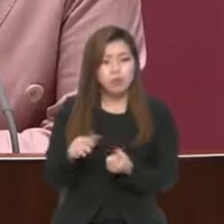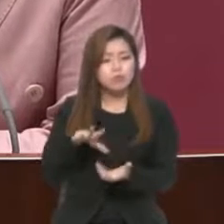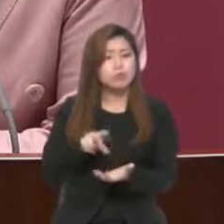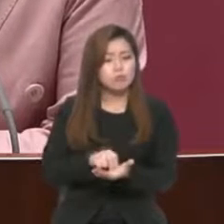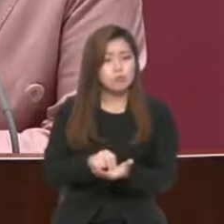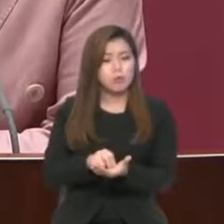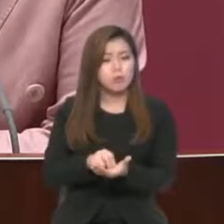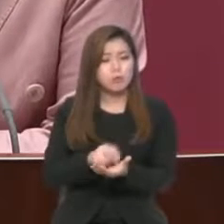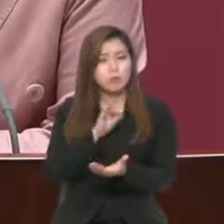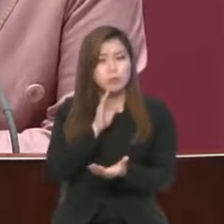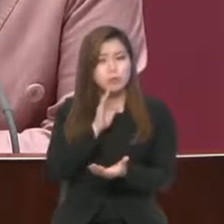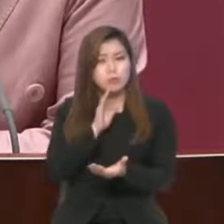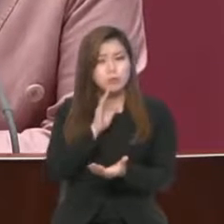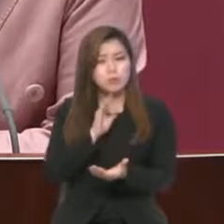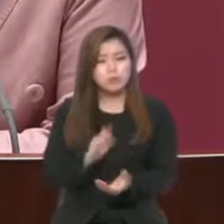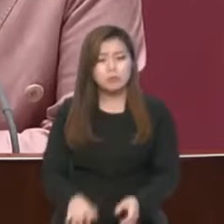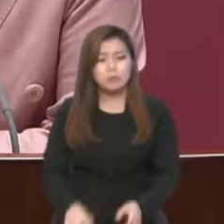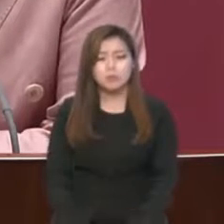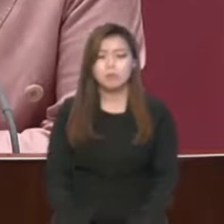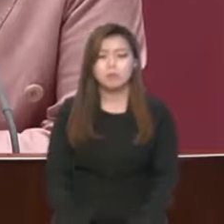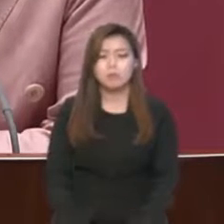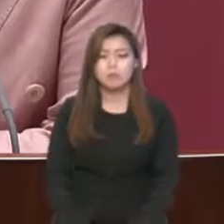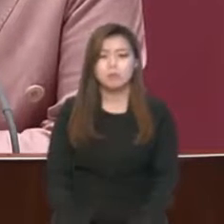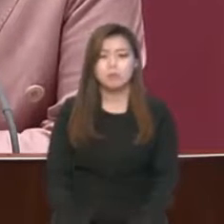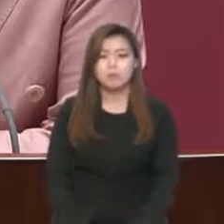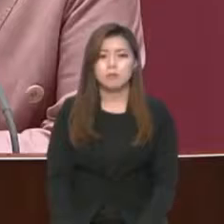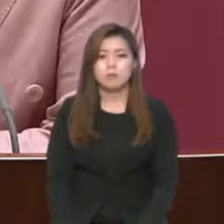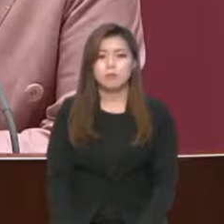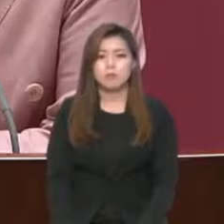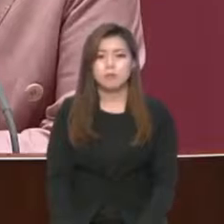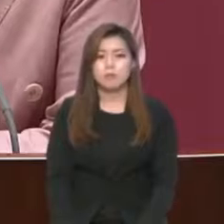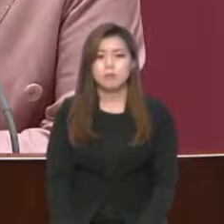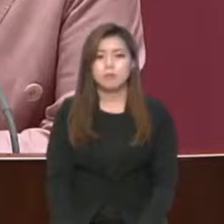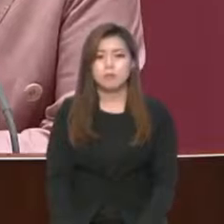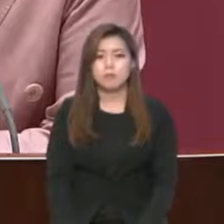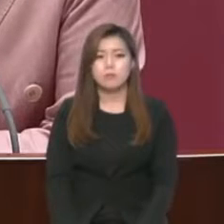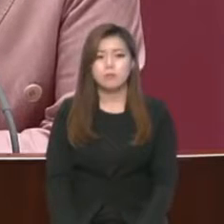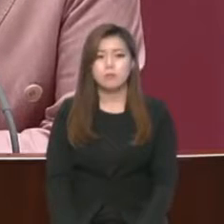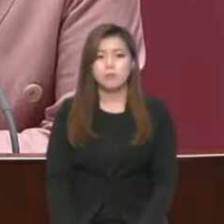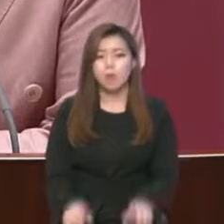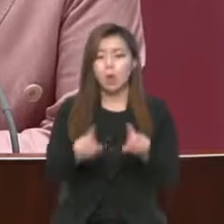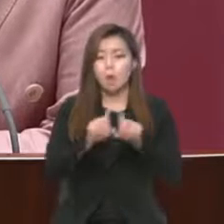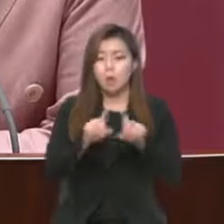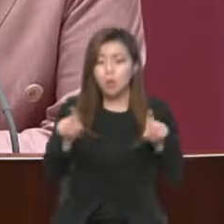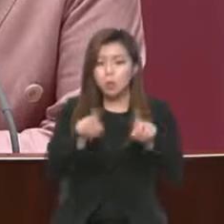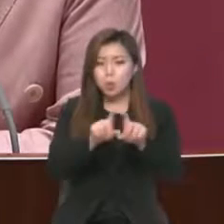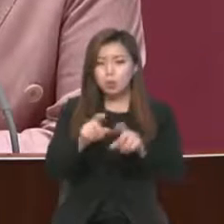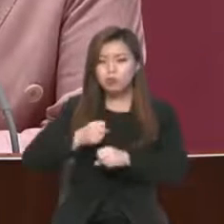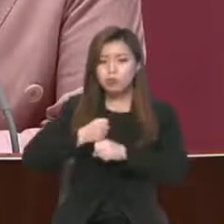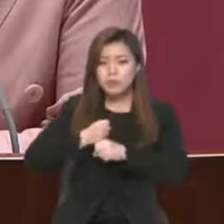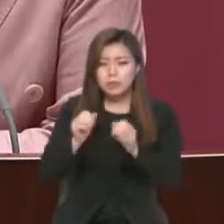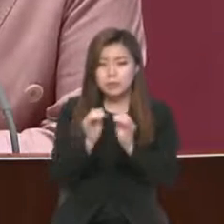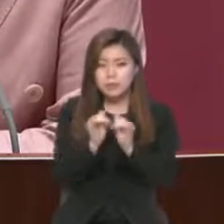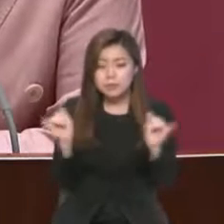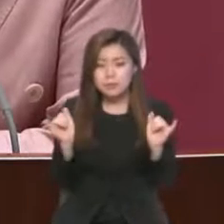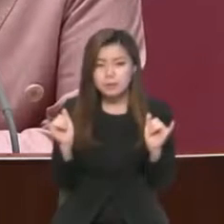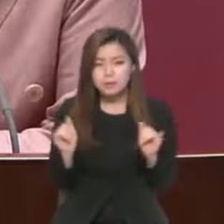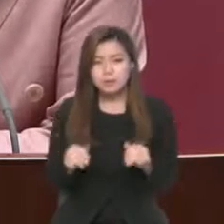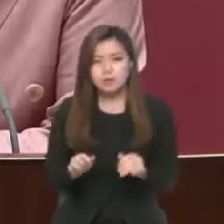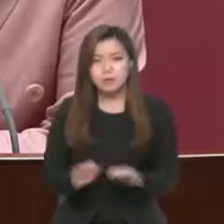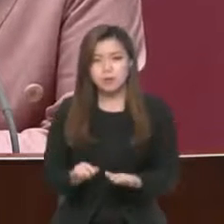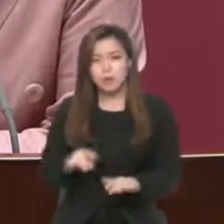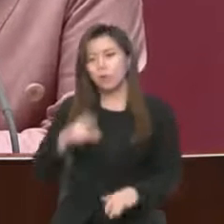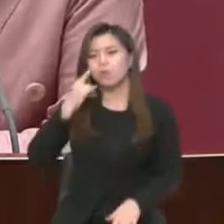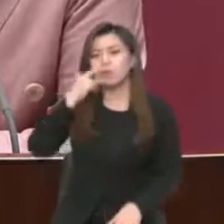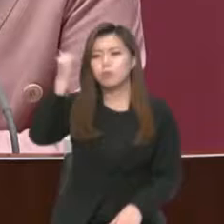병가 연장이 된 것이라고 국민들은 그렇게 생각하고 있습니다. 일반 병사들은 부모가 국방부에 이런 민원을